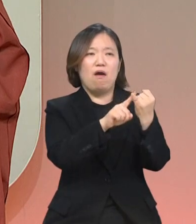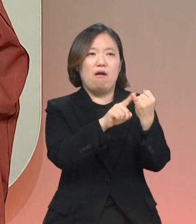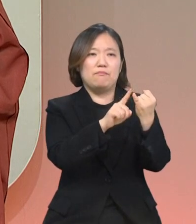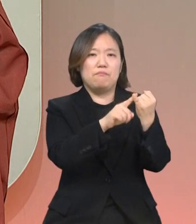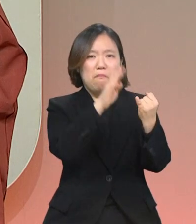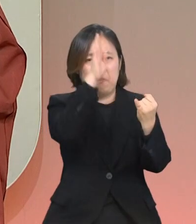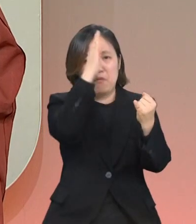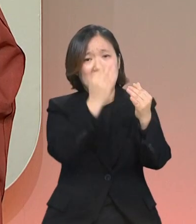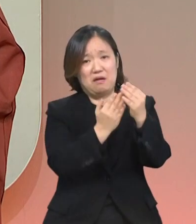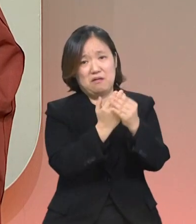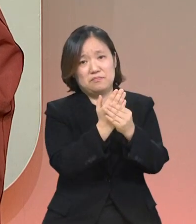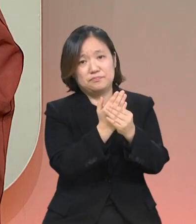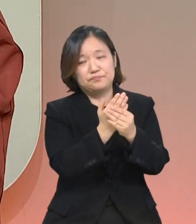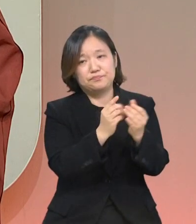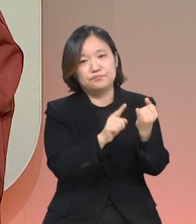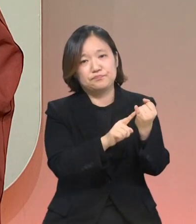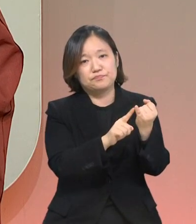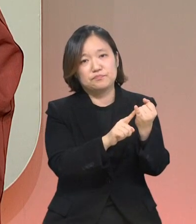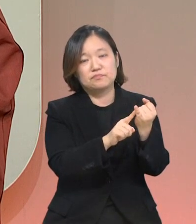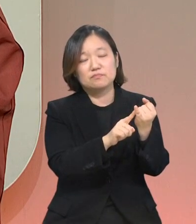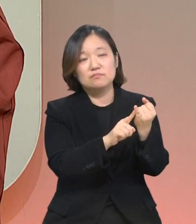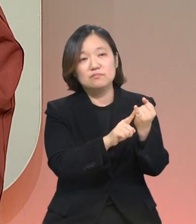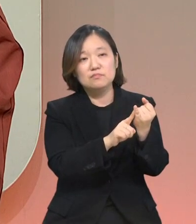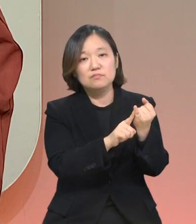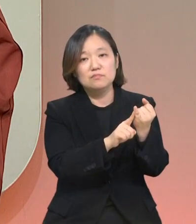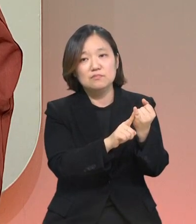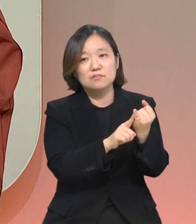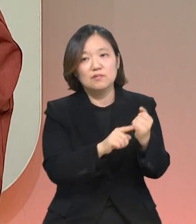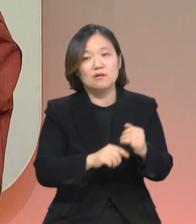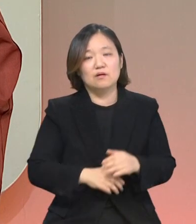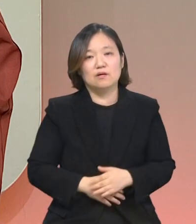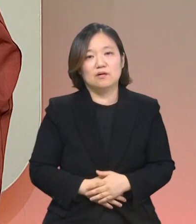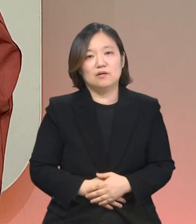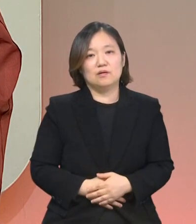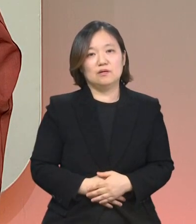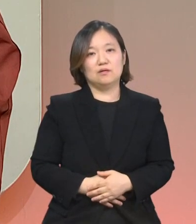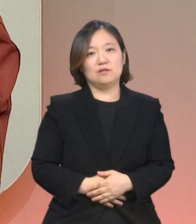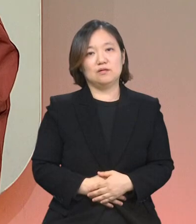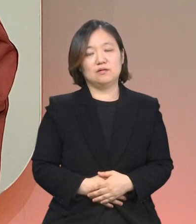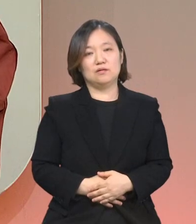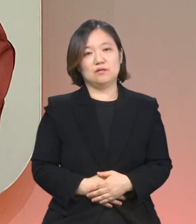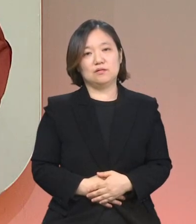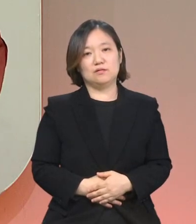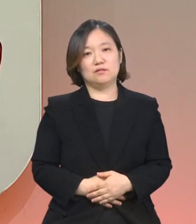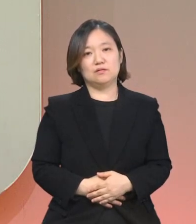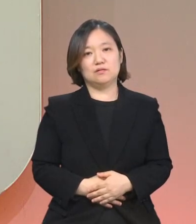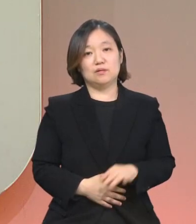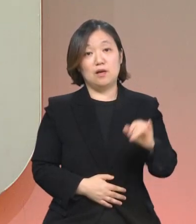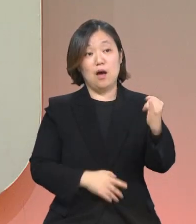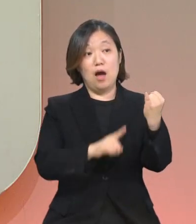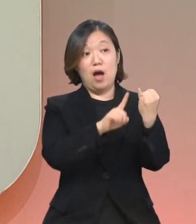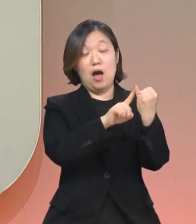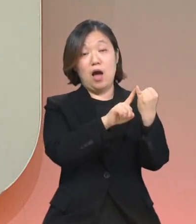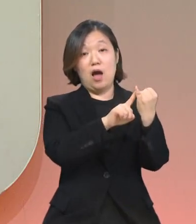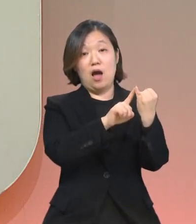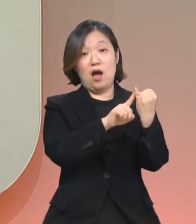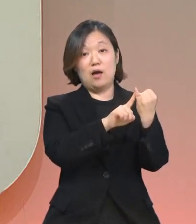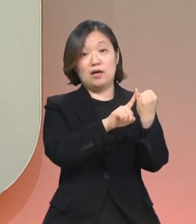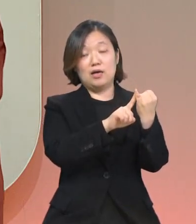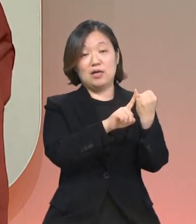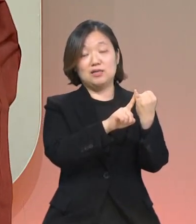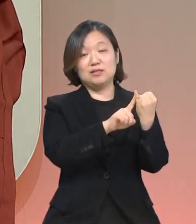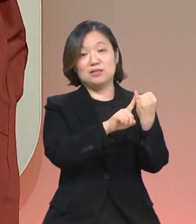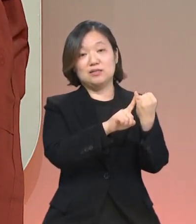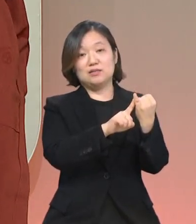이제 왔는데 또 이분이 하시는 말씀에